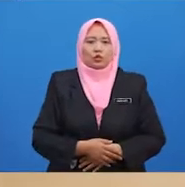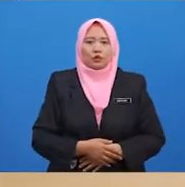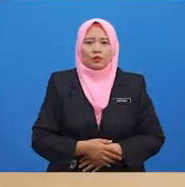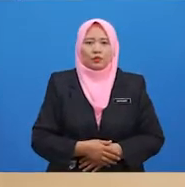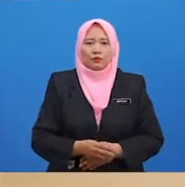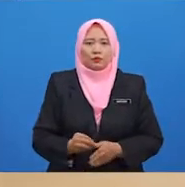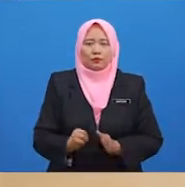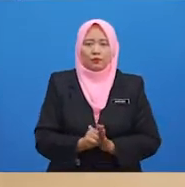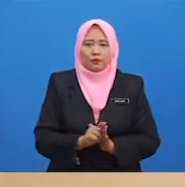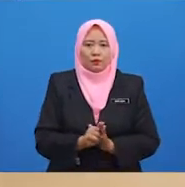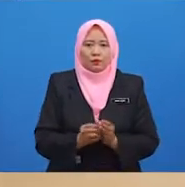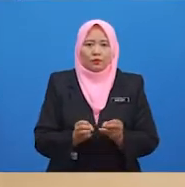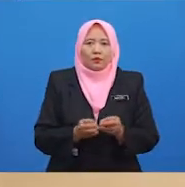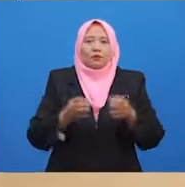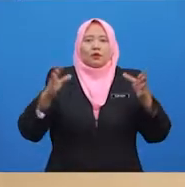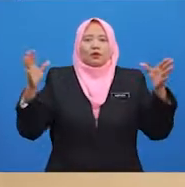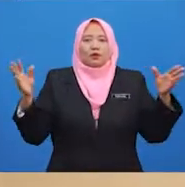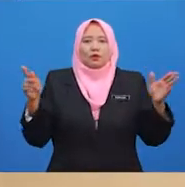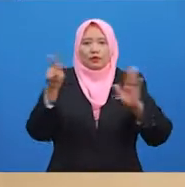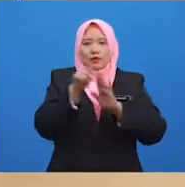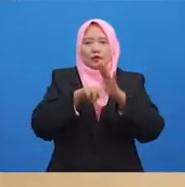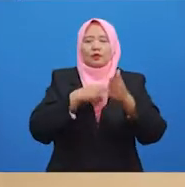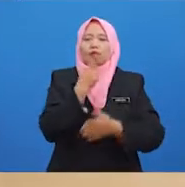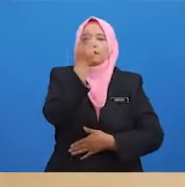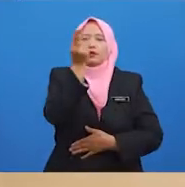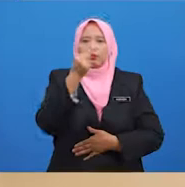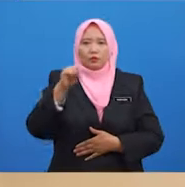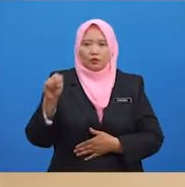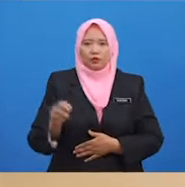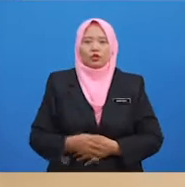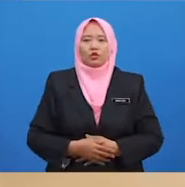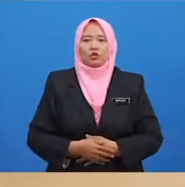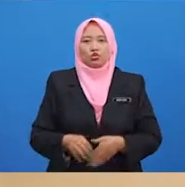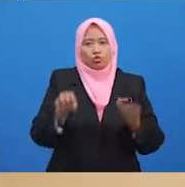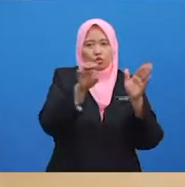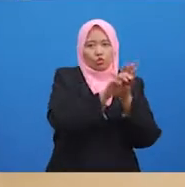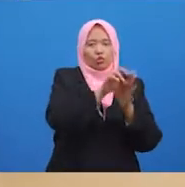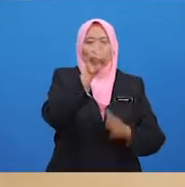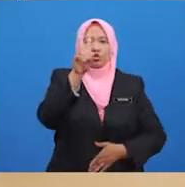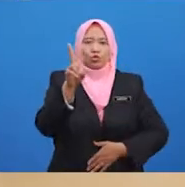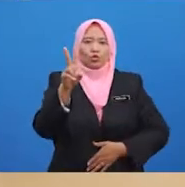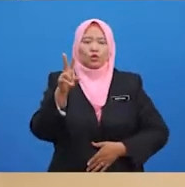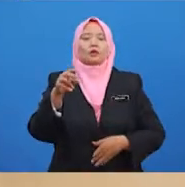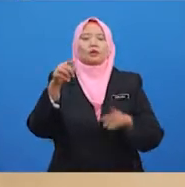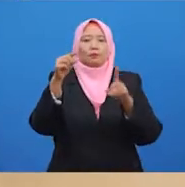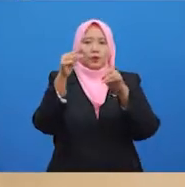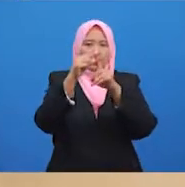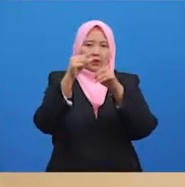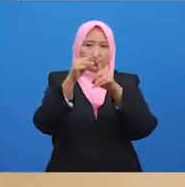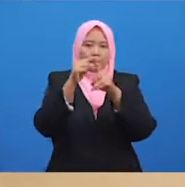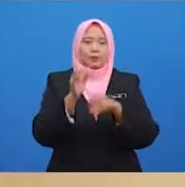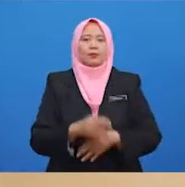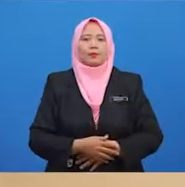Menebarkan keharuman merupakan contoh untuk dua patah perkataan. Sesekali ku ingin